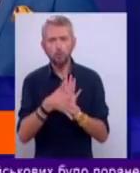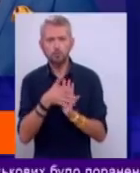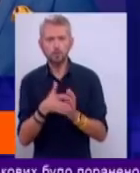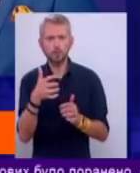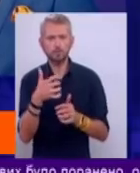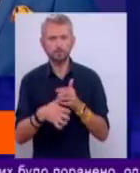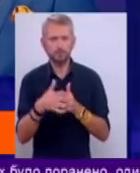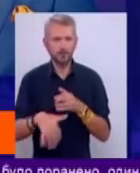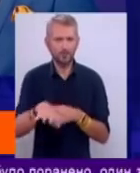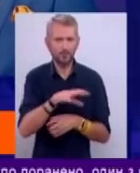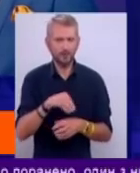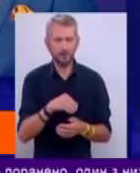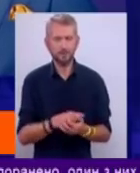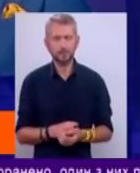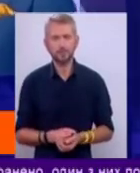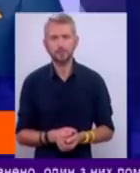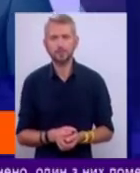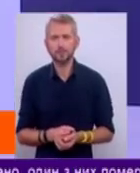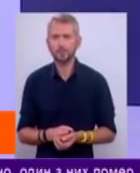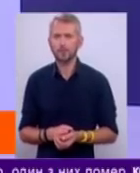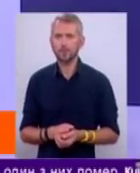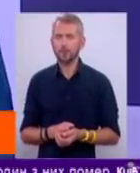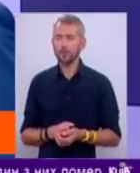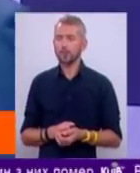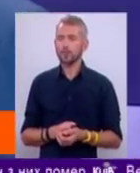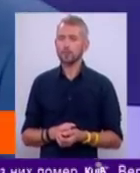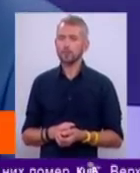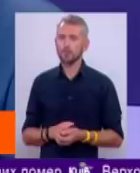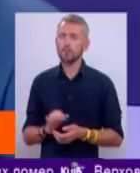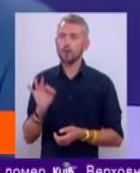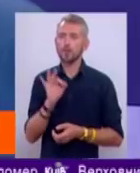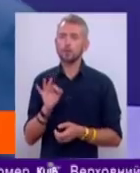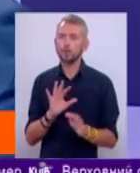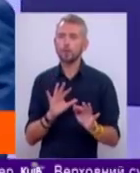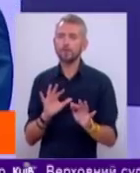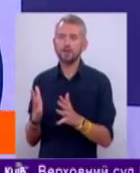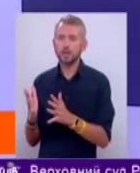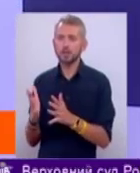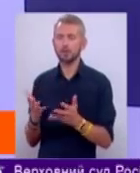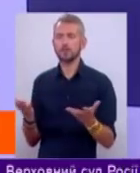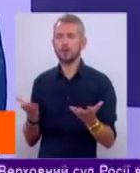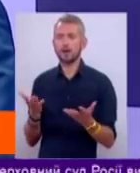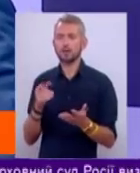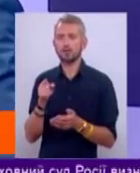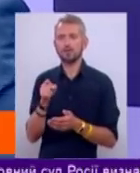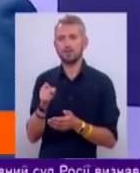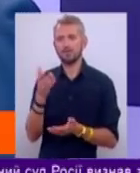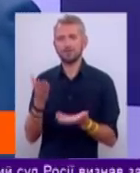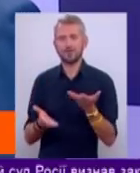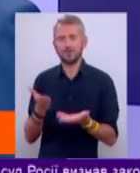учасниками процесу освіти у школі. Пане Романе, стосовно випадків, які вам довелося,